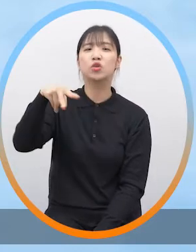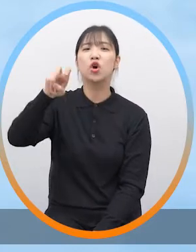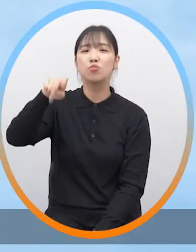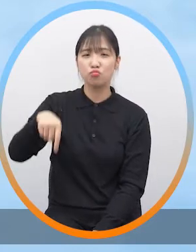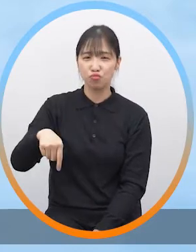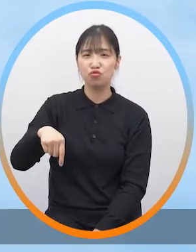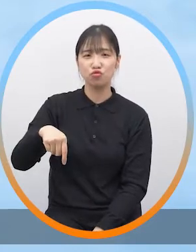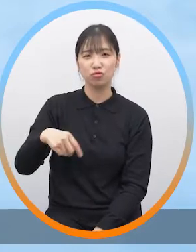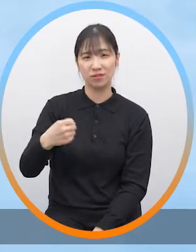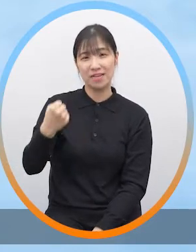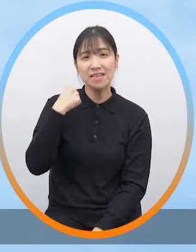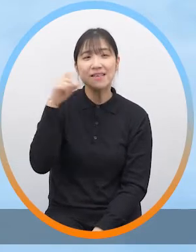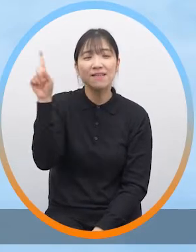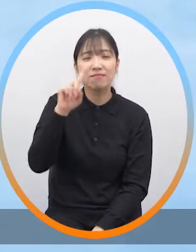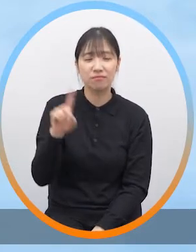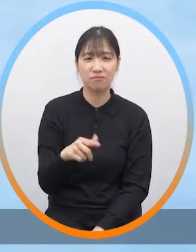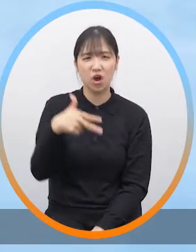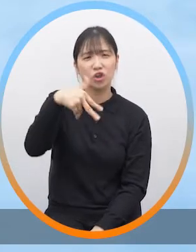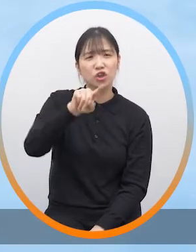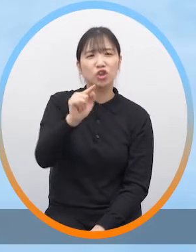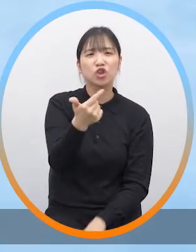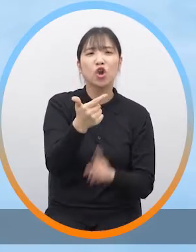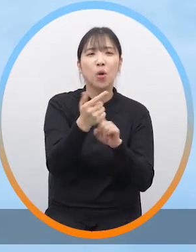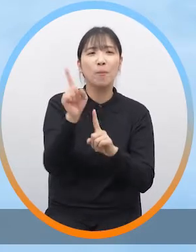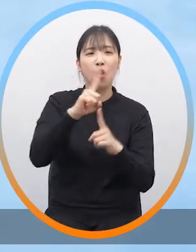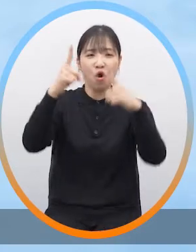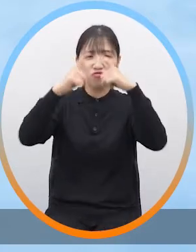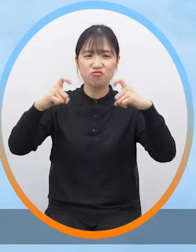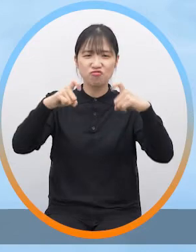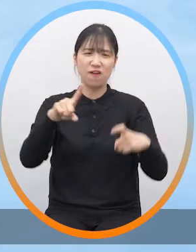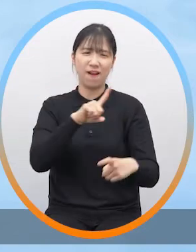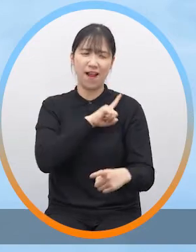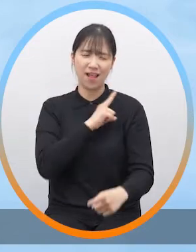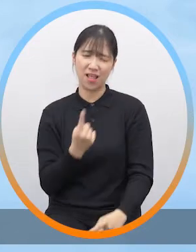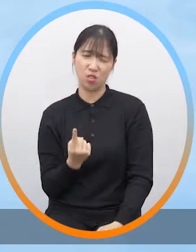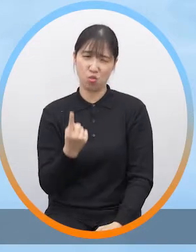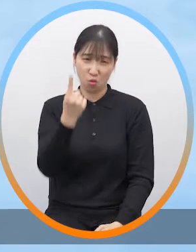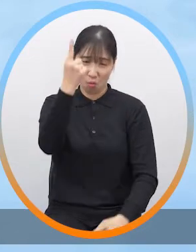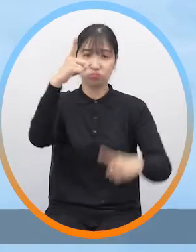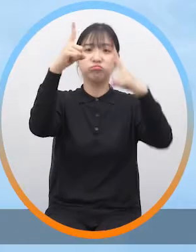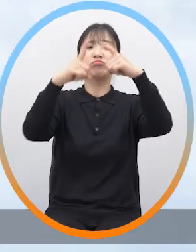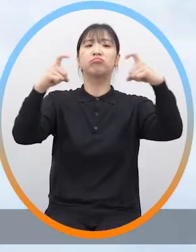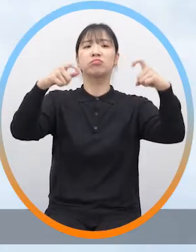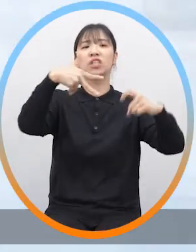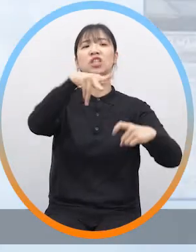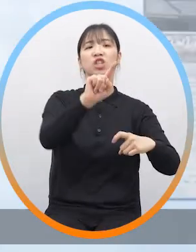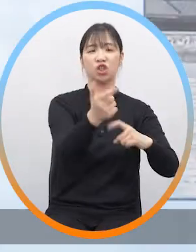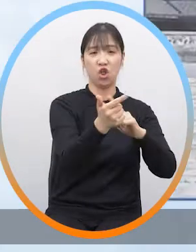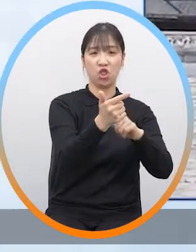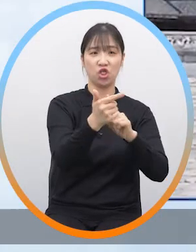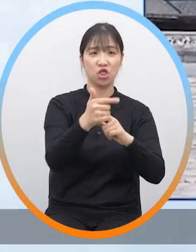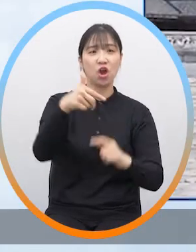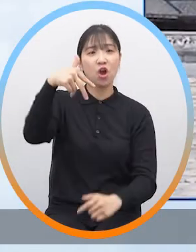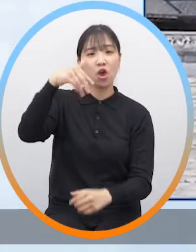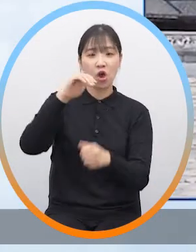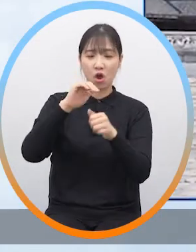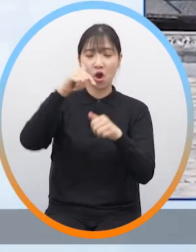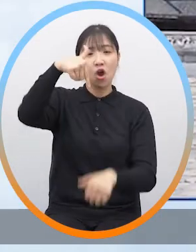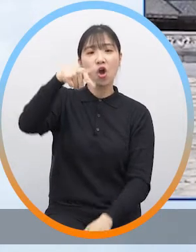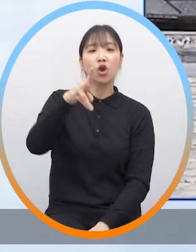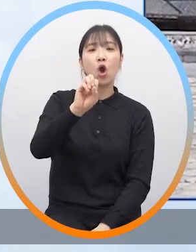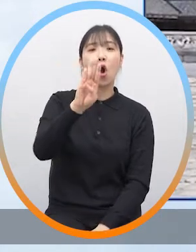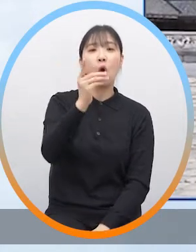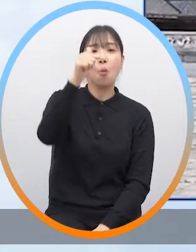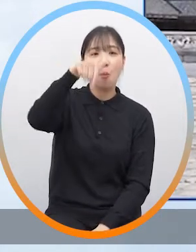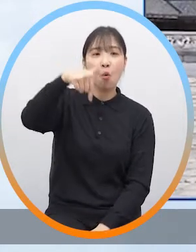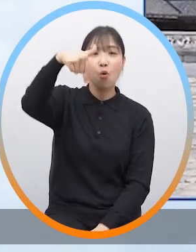보통 우리가 전자를 붙이는 것은 궁궐의 가장 높은 건축물에 전자가 붙습니다. 경복궁의 가장 중심은